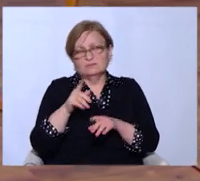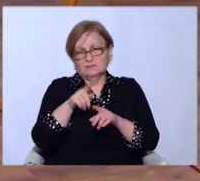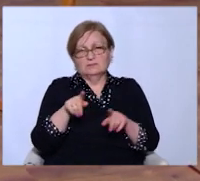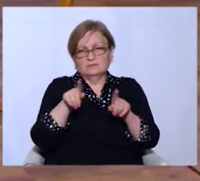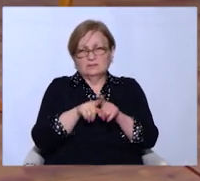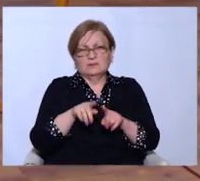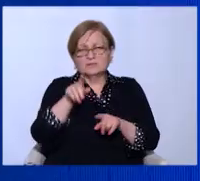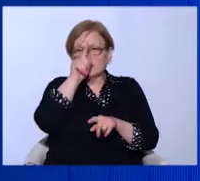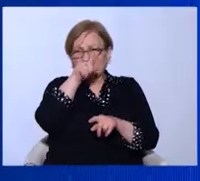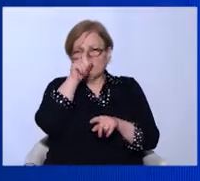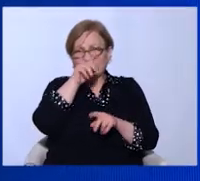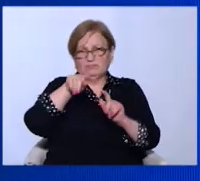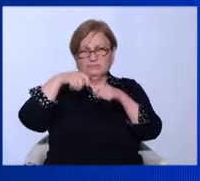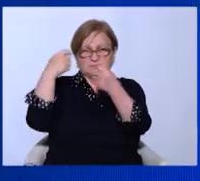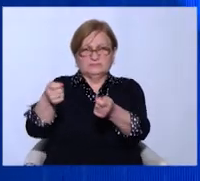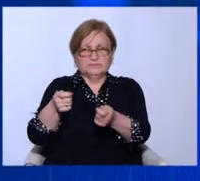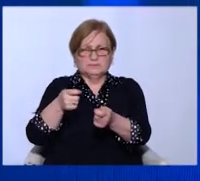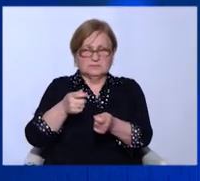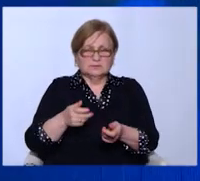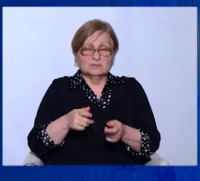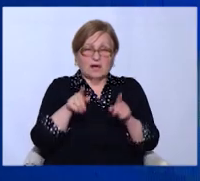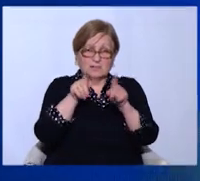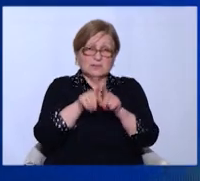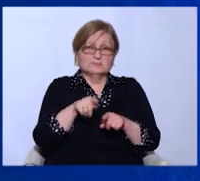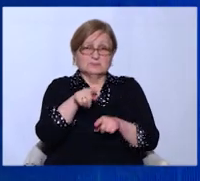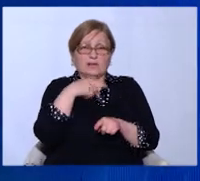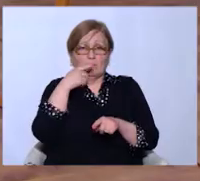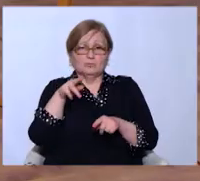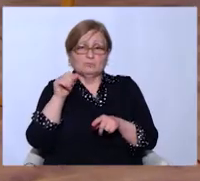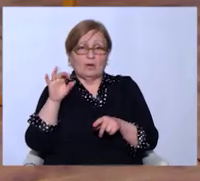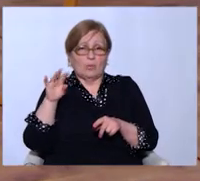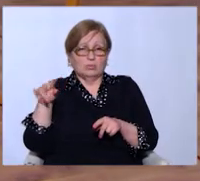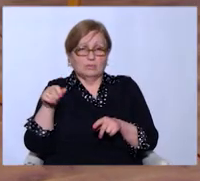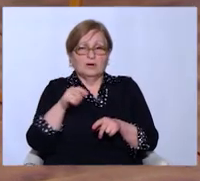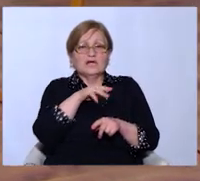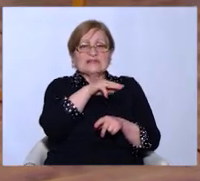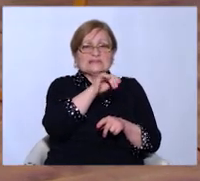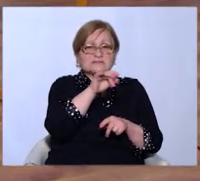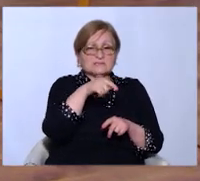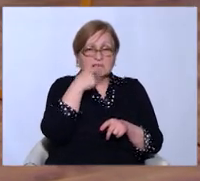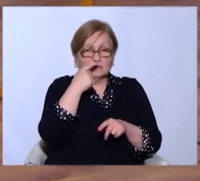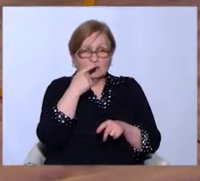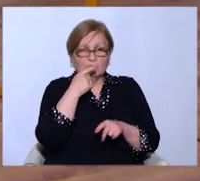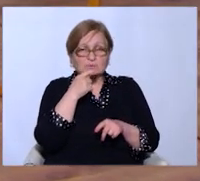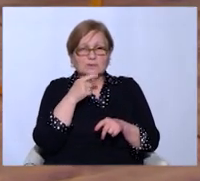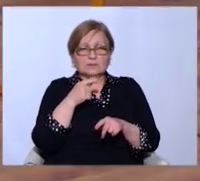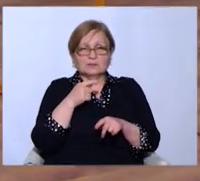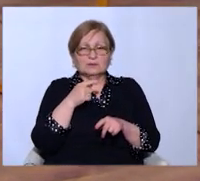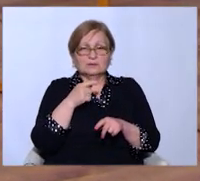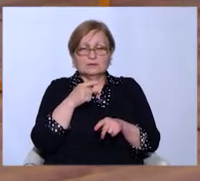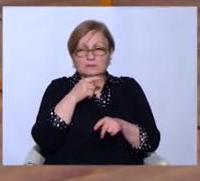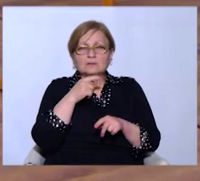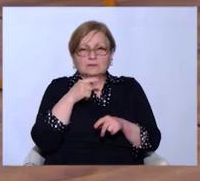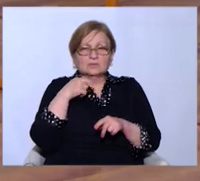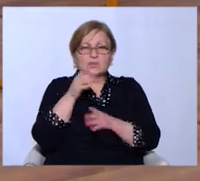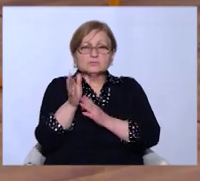ძორი წყავებისთვის გასატანია. ალბათ იგივეს ამბობს პაოლო, როგორც ხვდებით, რასაც ტიციენი ამბობდა წეღან ახსენებ ლექსში, ახეული